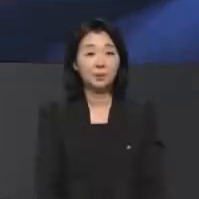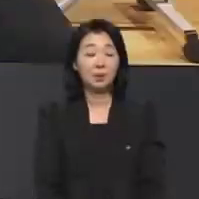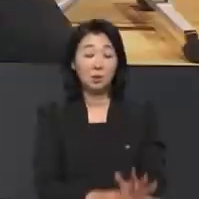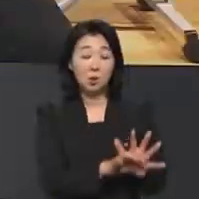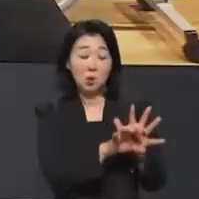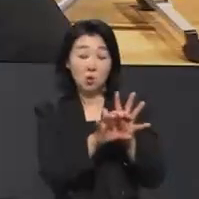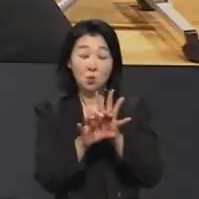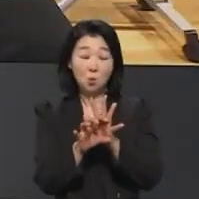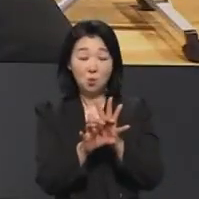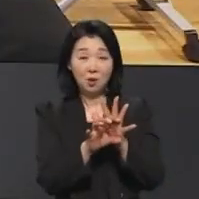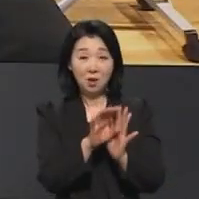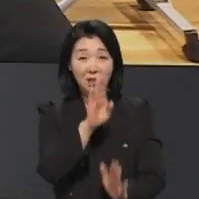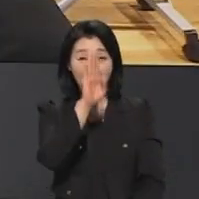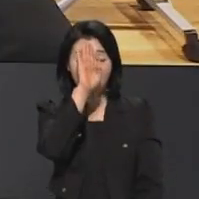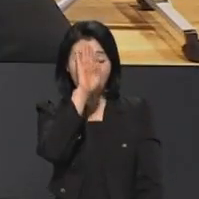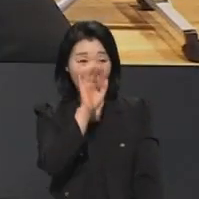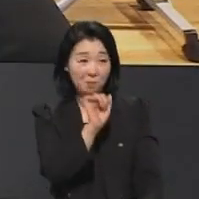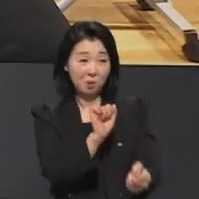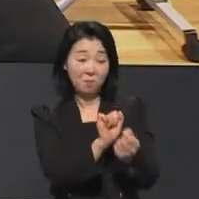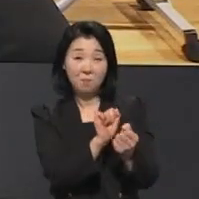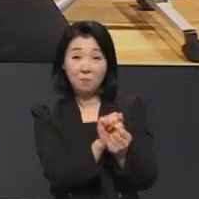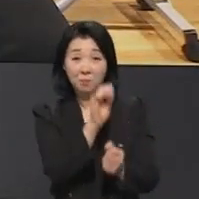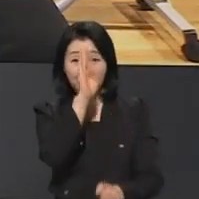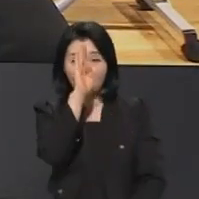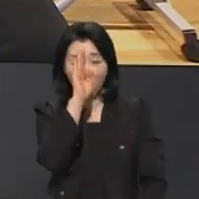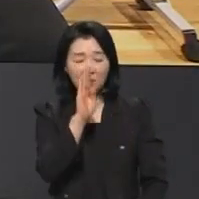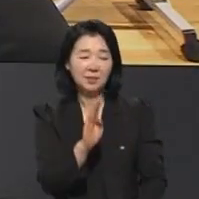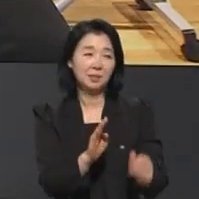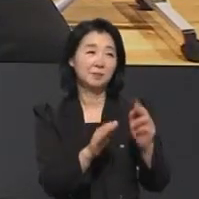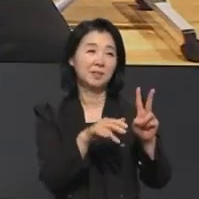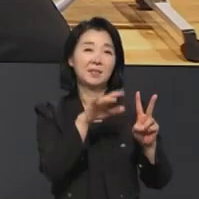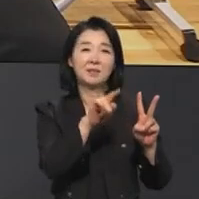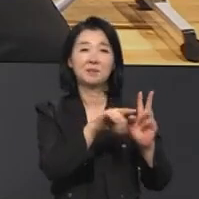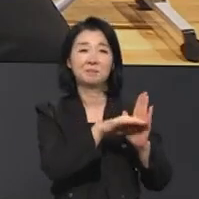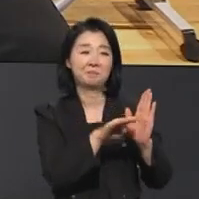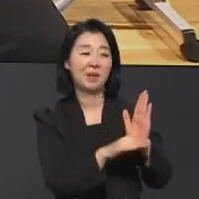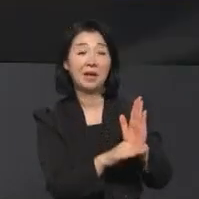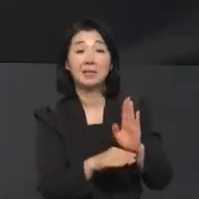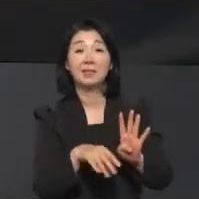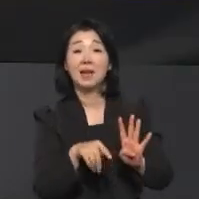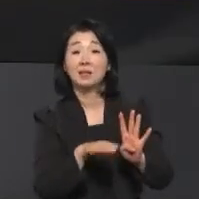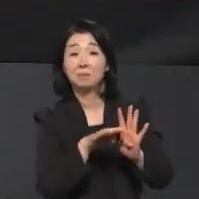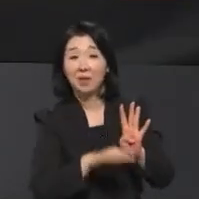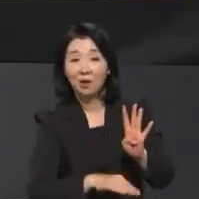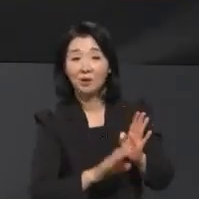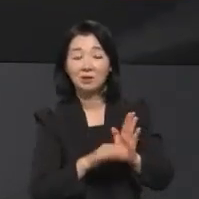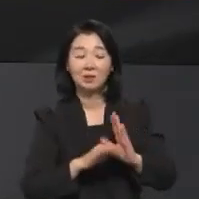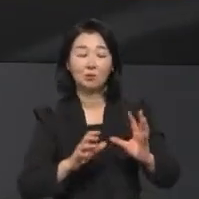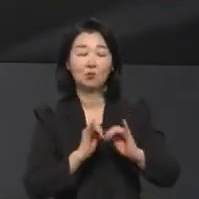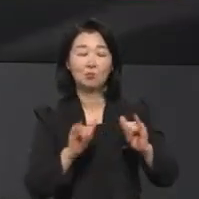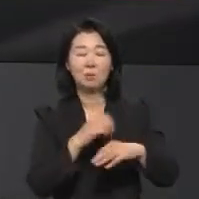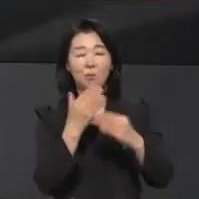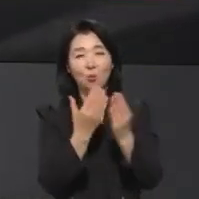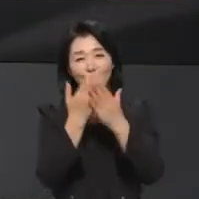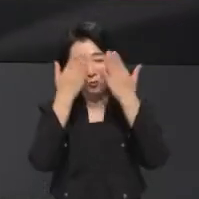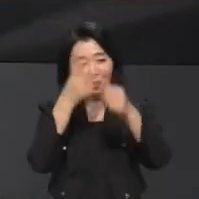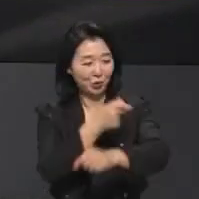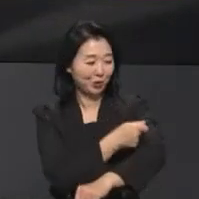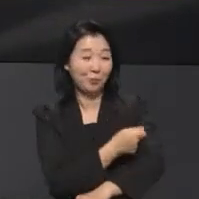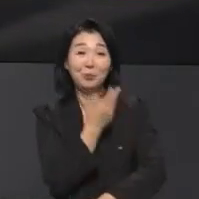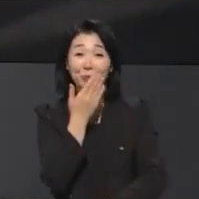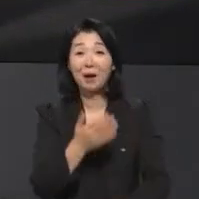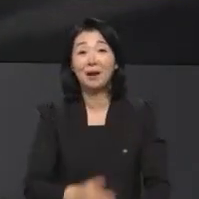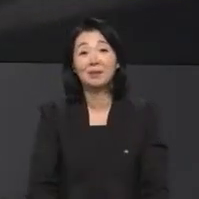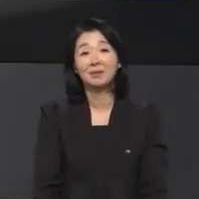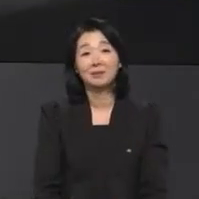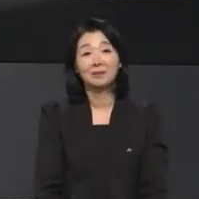코로나의 감염병 등급이 현행 2급에서 이 4급으로 내려간다고 해도 올해에는 전 국민 모두 무료로 접종이 가능합니다.